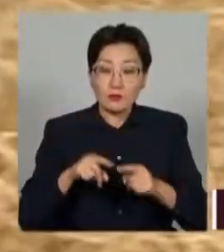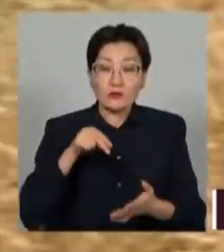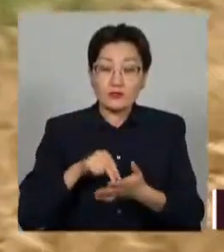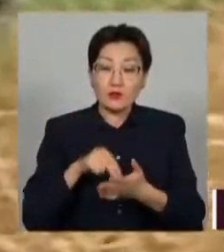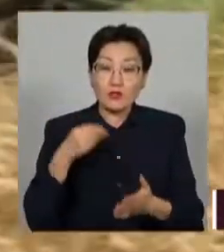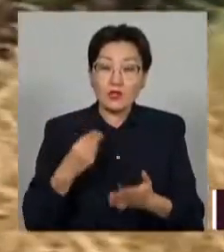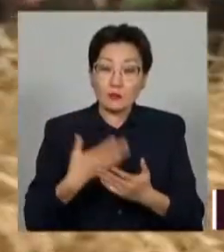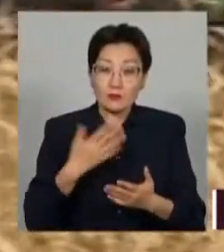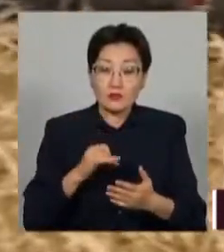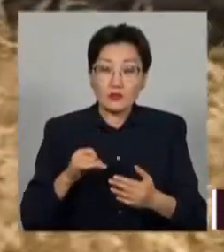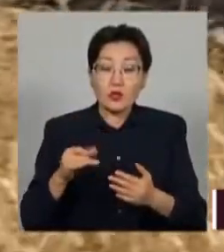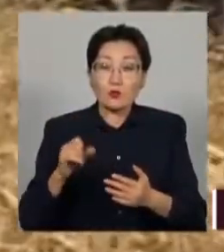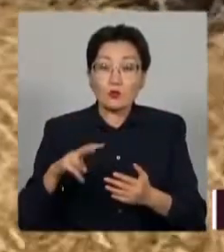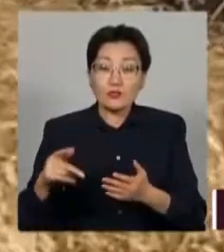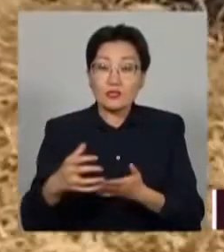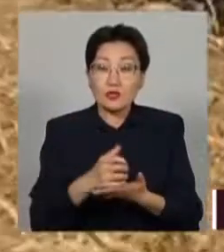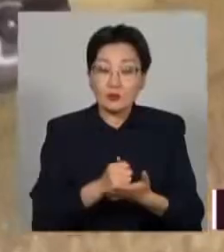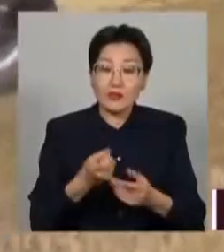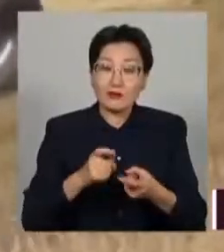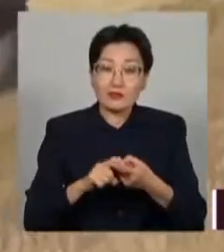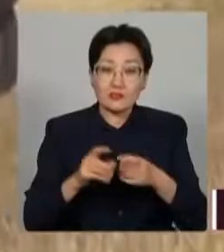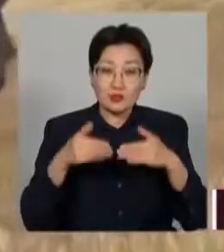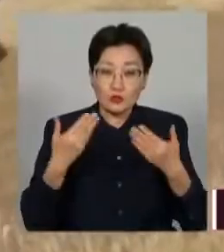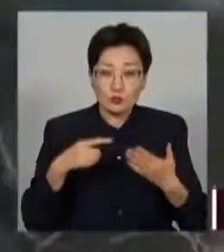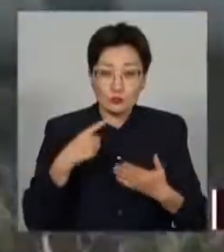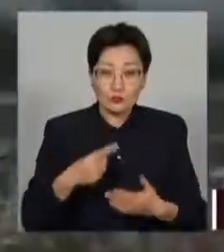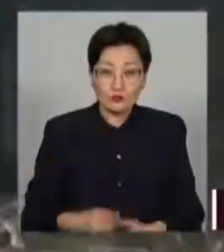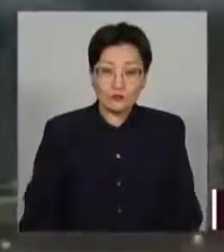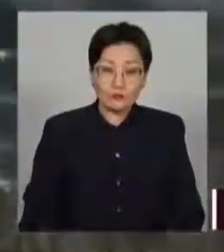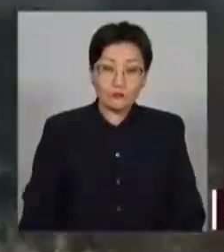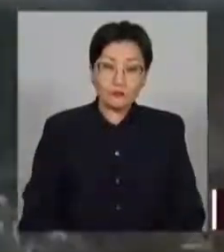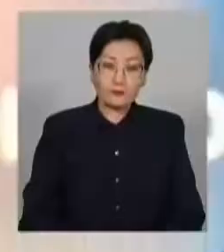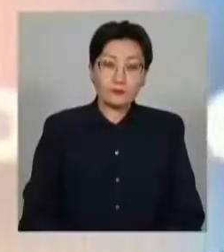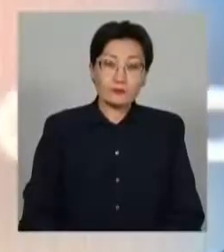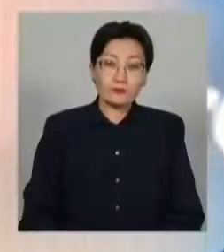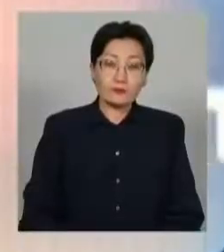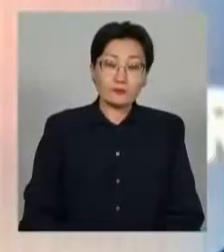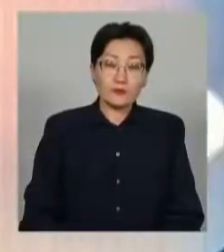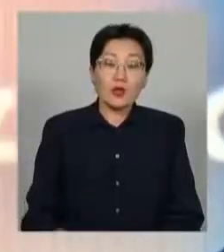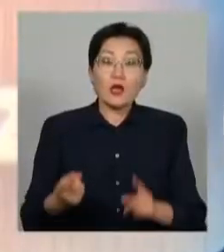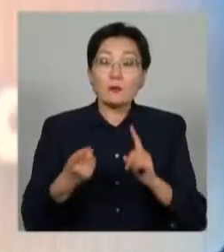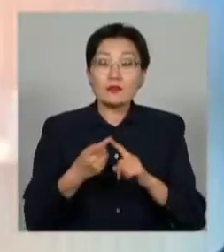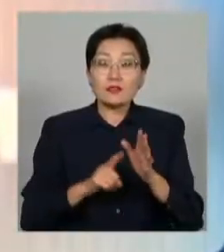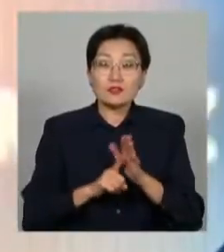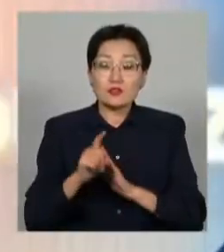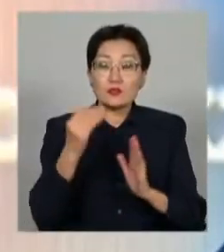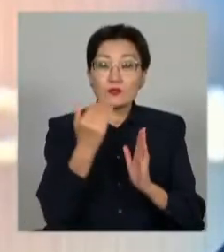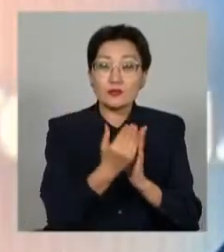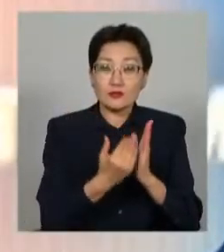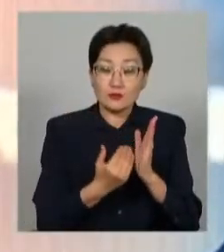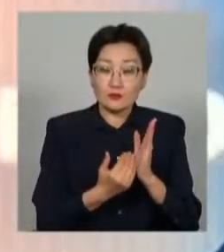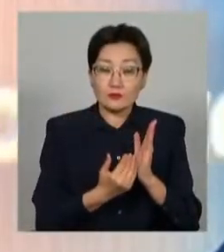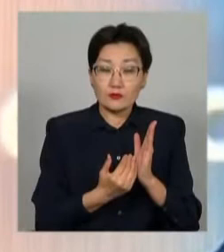бағасының қымбаттауына өтеле алымның қатысы жоқ деп отыр. Birinci en aldımen statistikaya